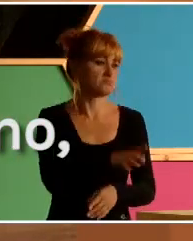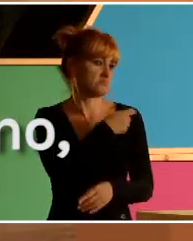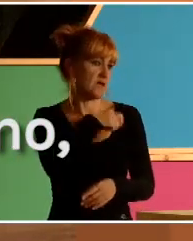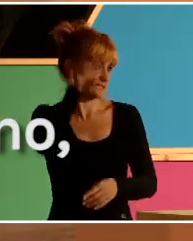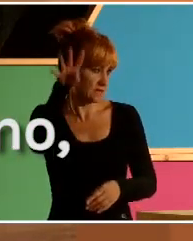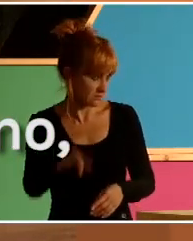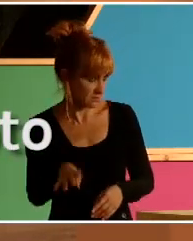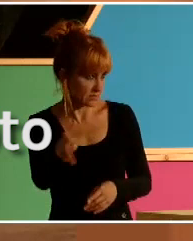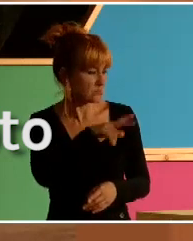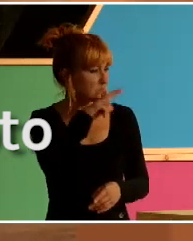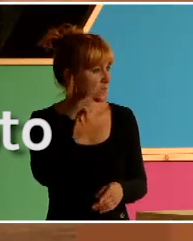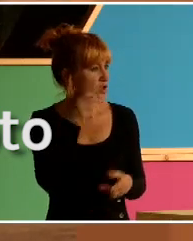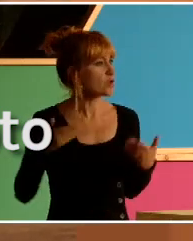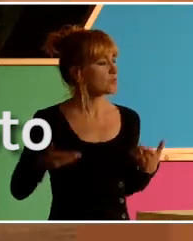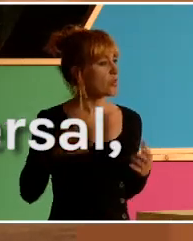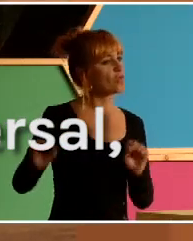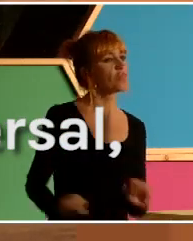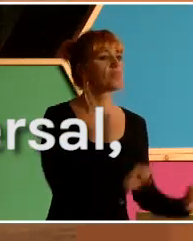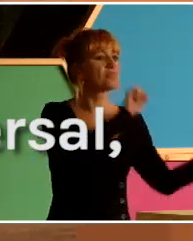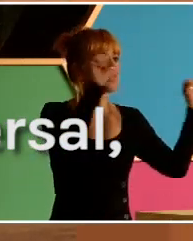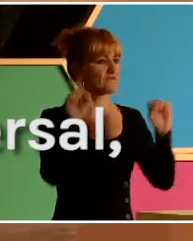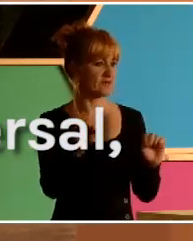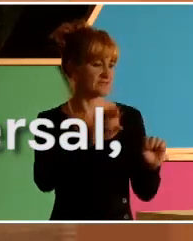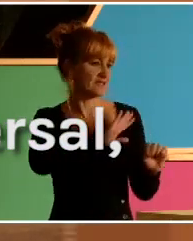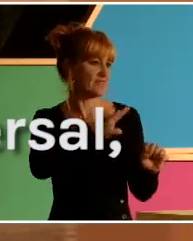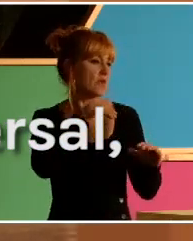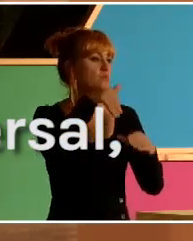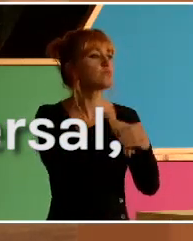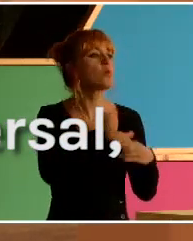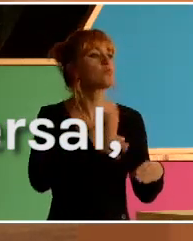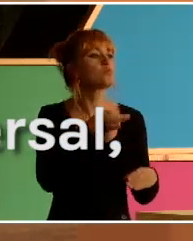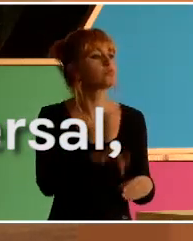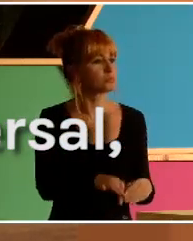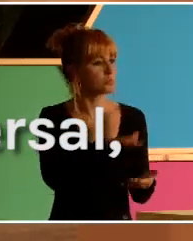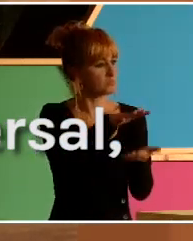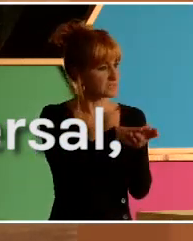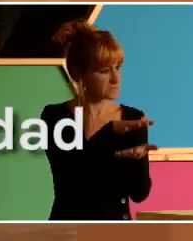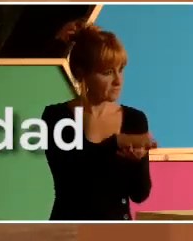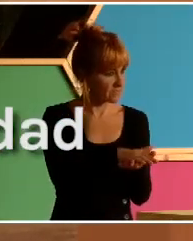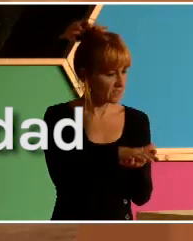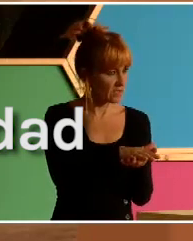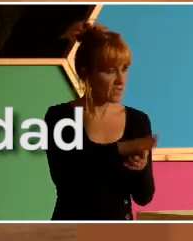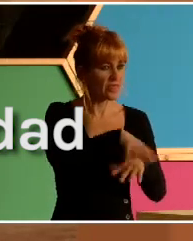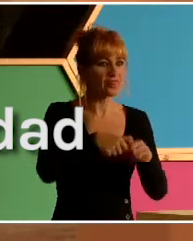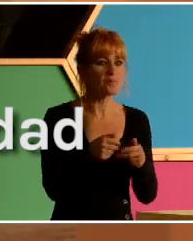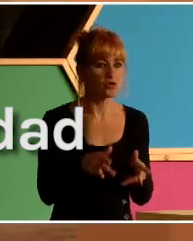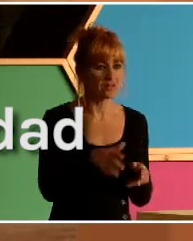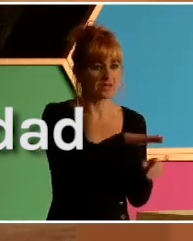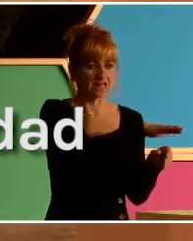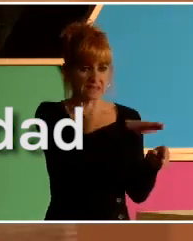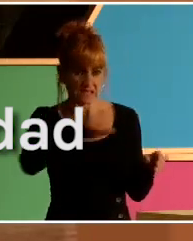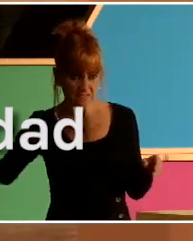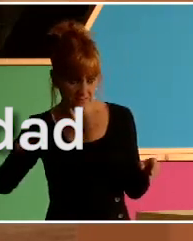un valor importantíssim, la defensa del dret al vot pacífica, democràtica, transversal, que ha reunit a